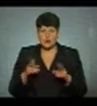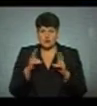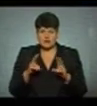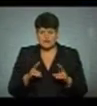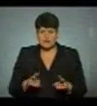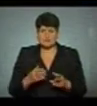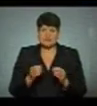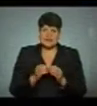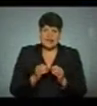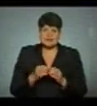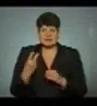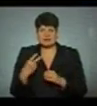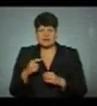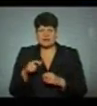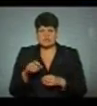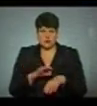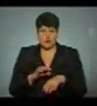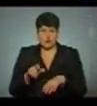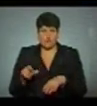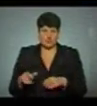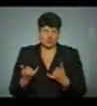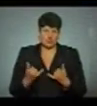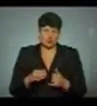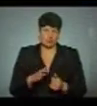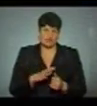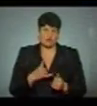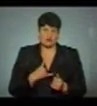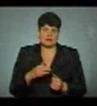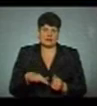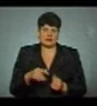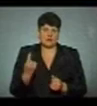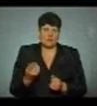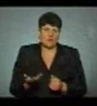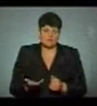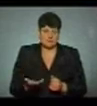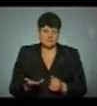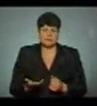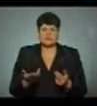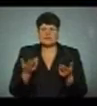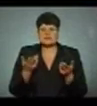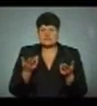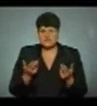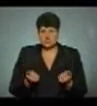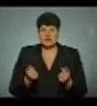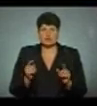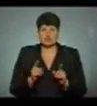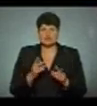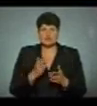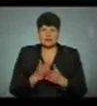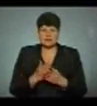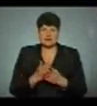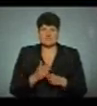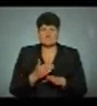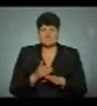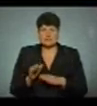10-20 хворих, які би, наприклад, були сьогодні в нас на території області. Так? Звичайно, що є виділені